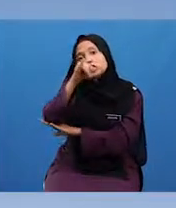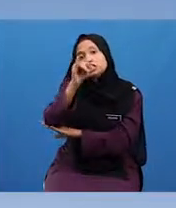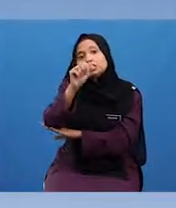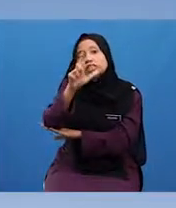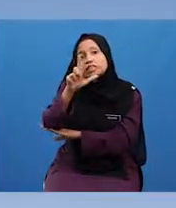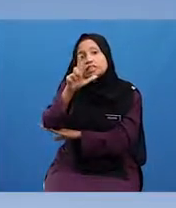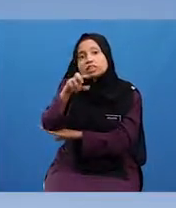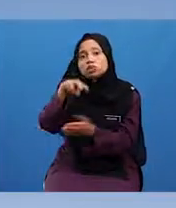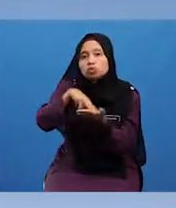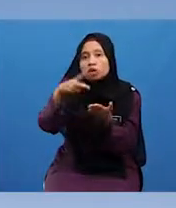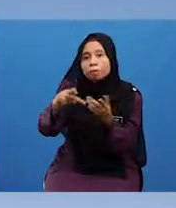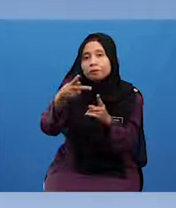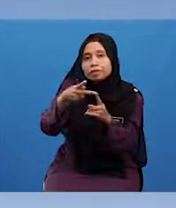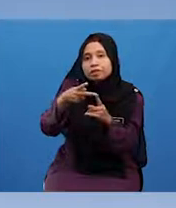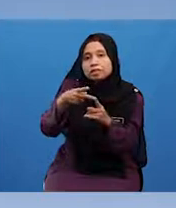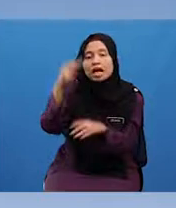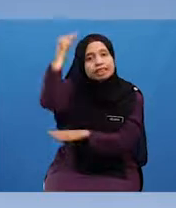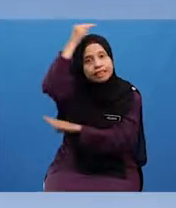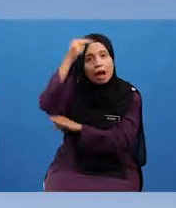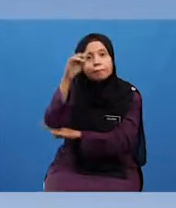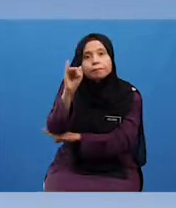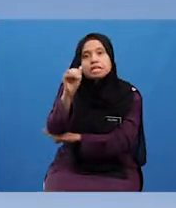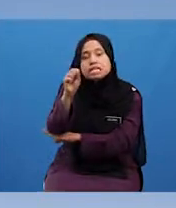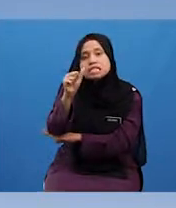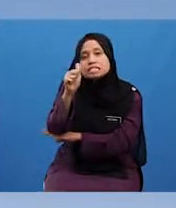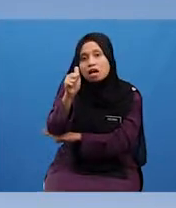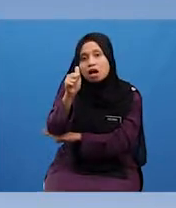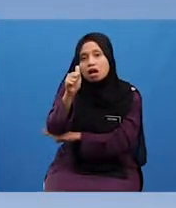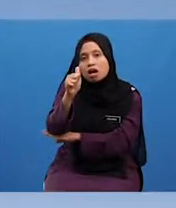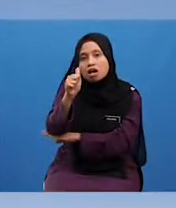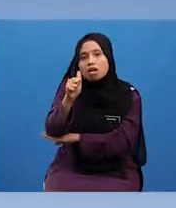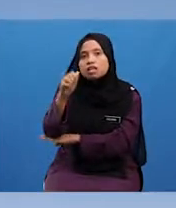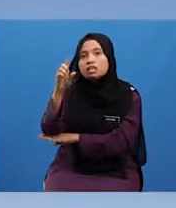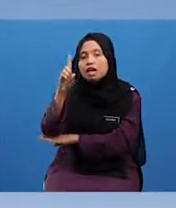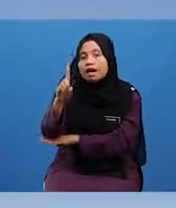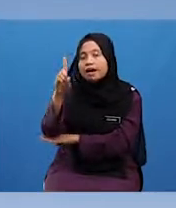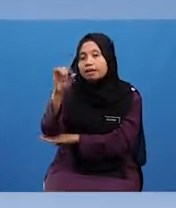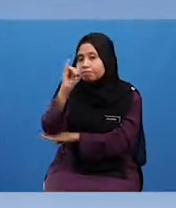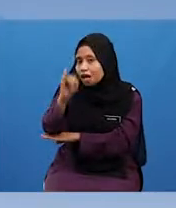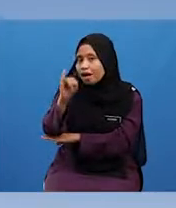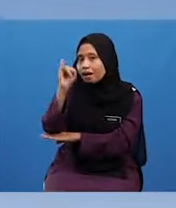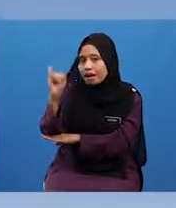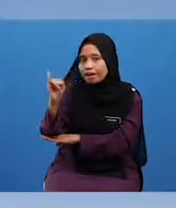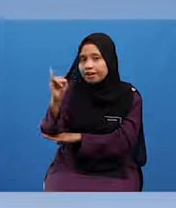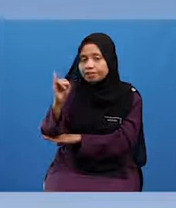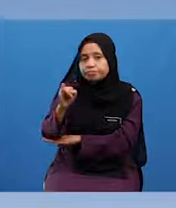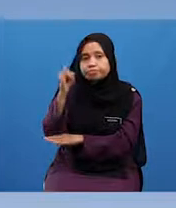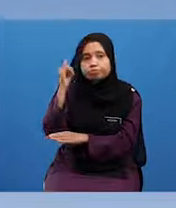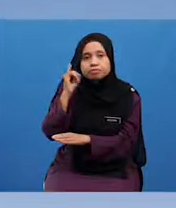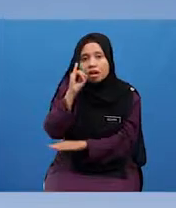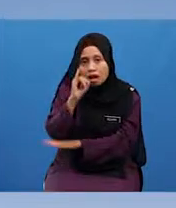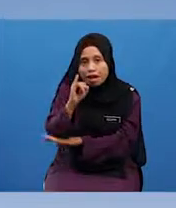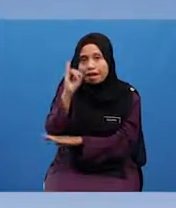kepada Nabi Isa alaihi salam. Double I. Ingat double